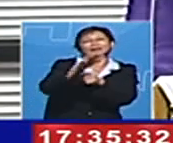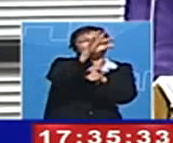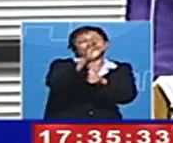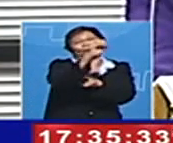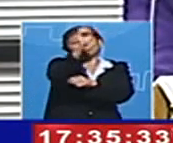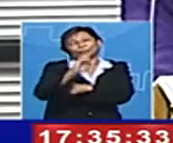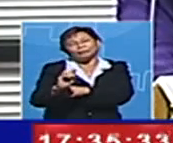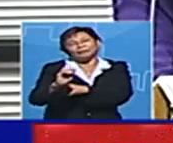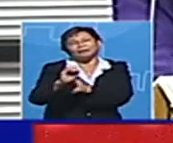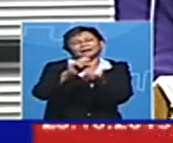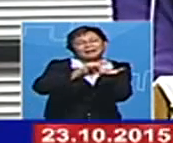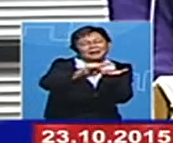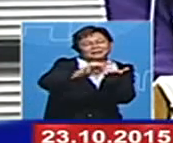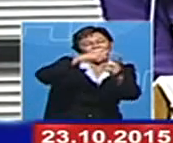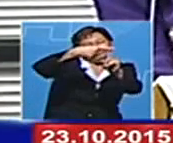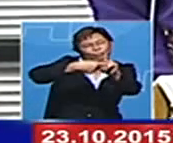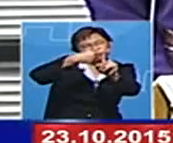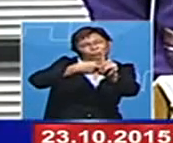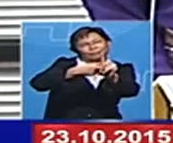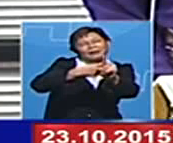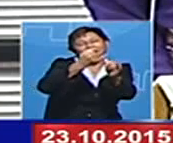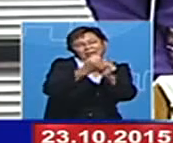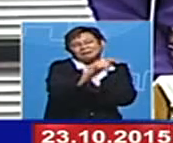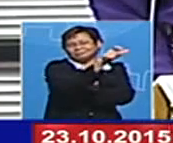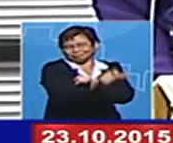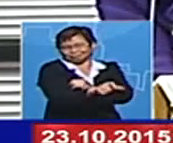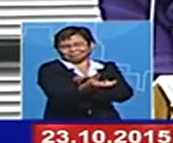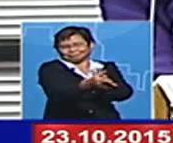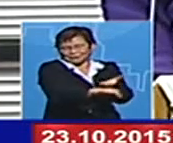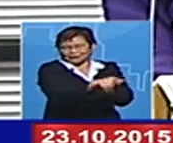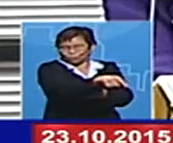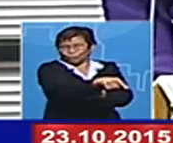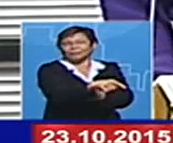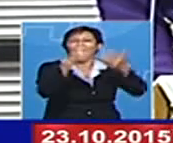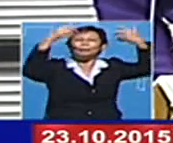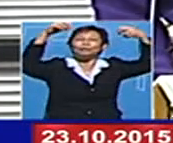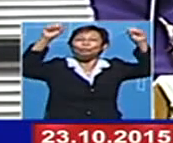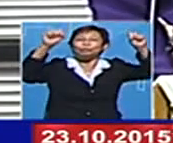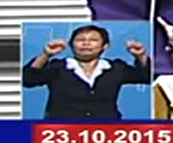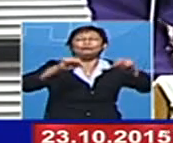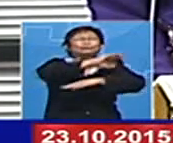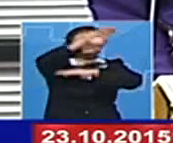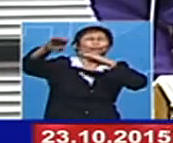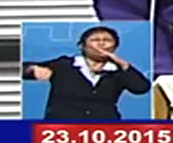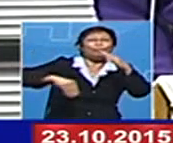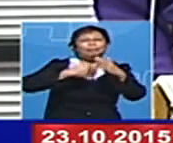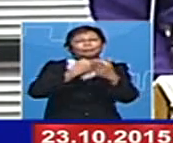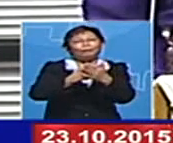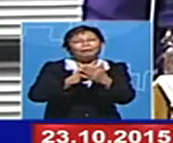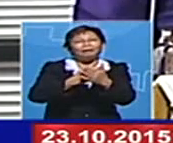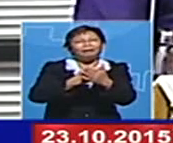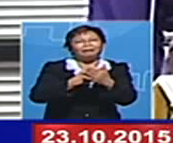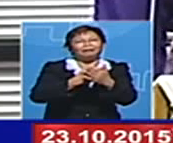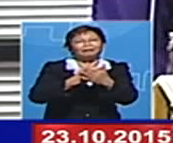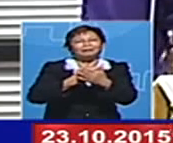90% pendapatan bulanan terakhir belia tuan yang di-pertua secara kesimpulannya